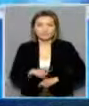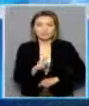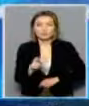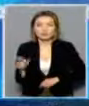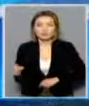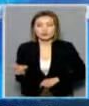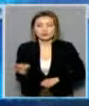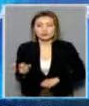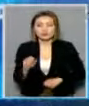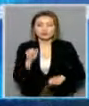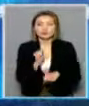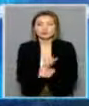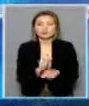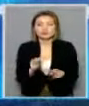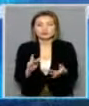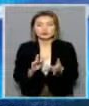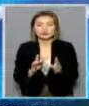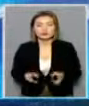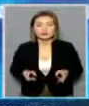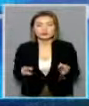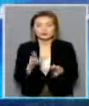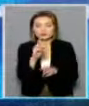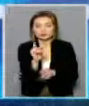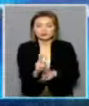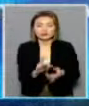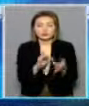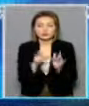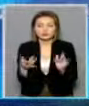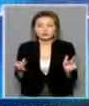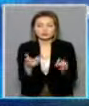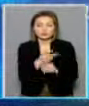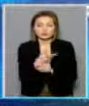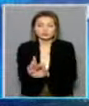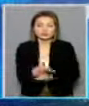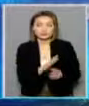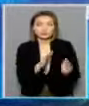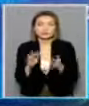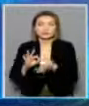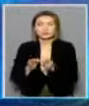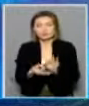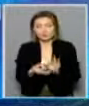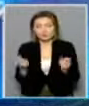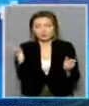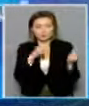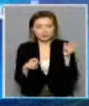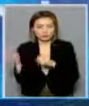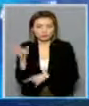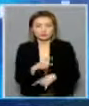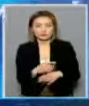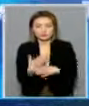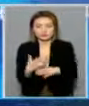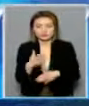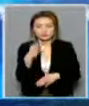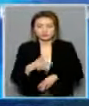Азаматтардың Stop Terrorism KZ ресми сайтына жолданған бейне жазбалары оқиғалардың мән-жайларын анықтауға елеулік